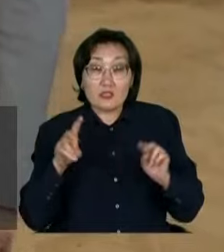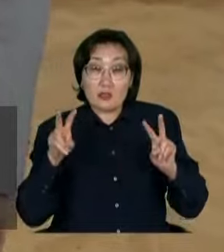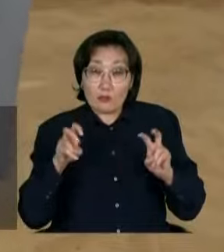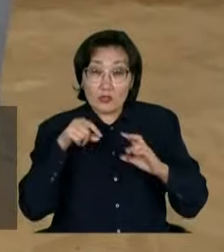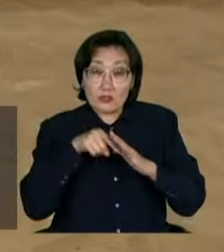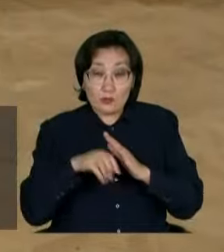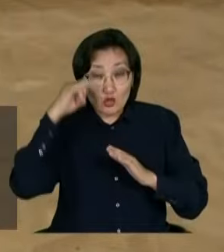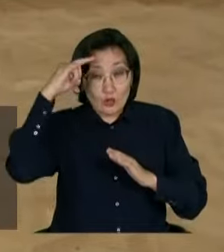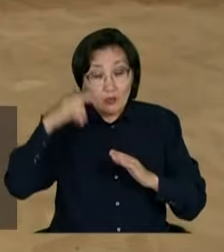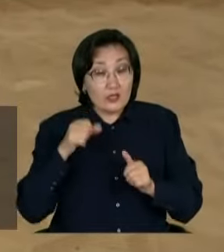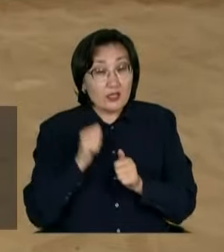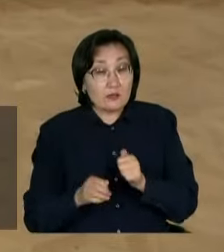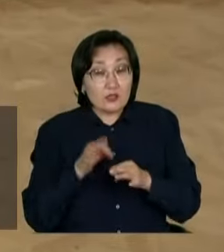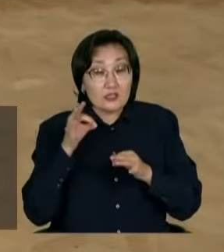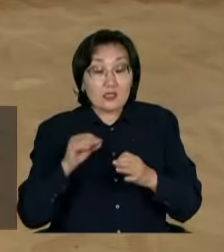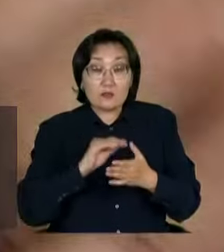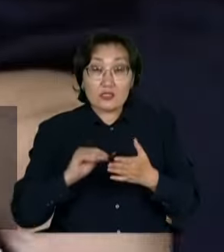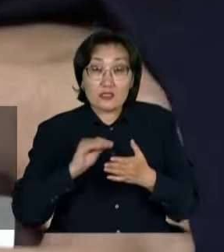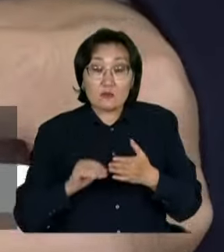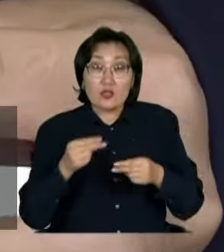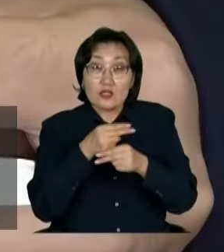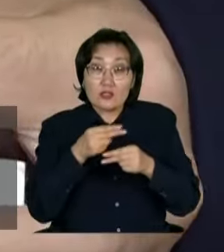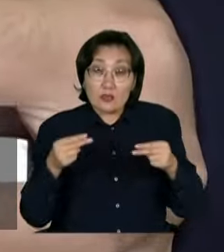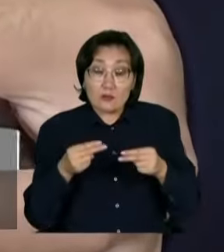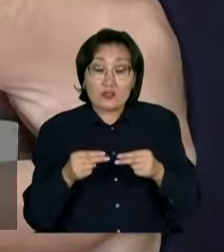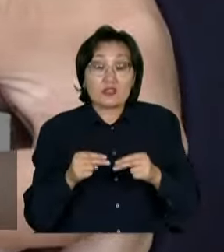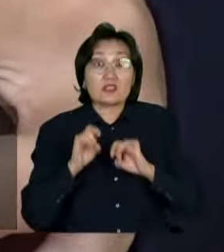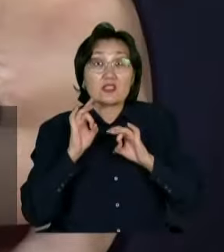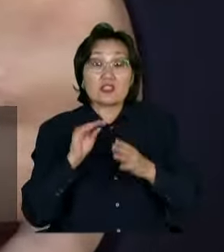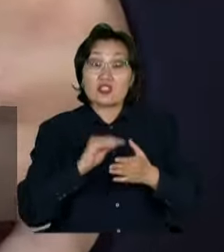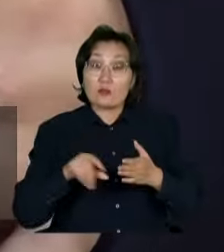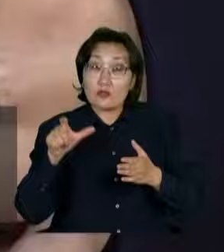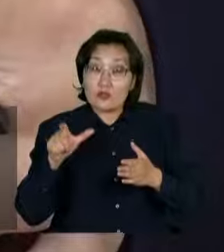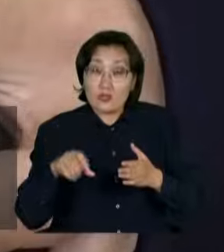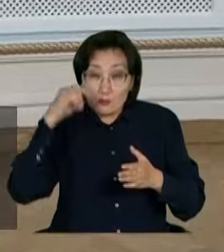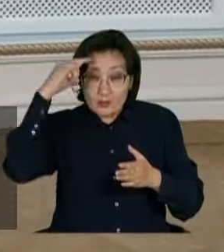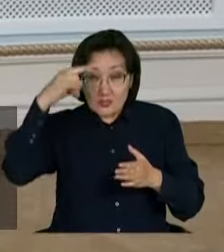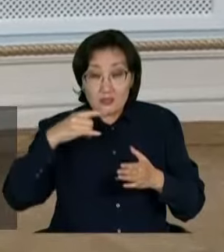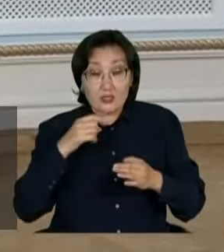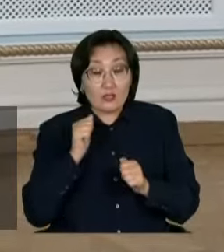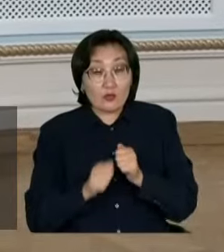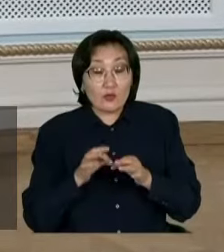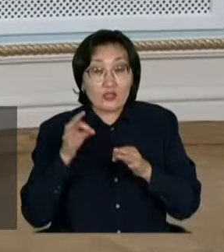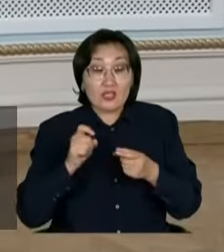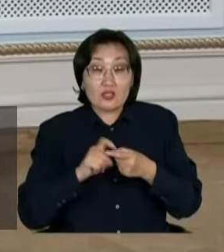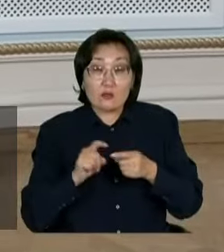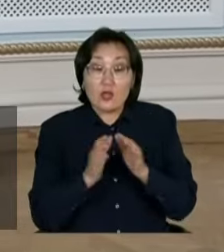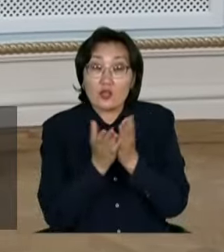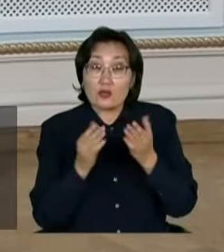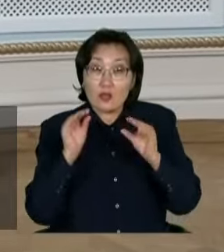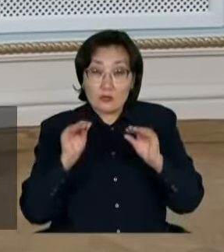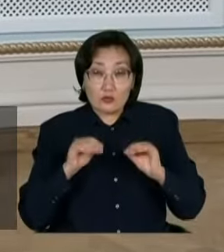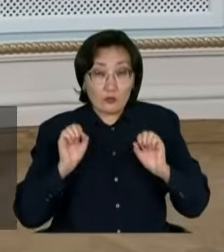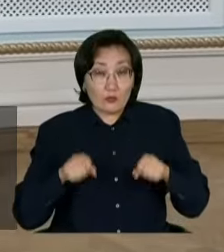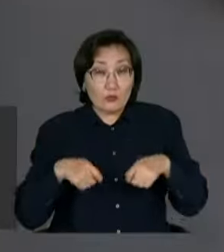аясында еліміздің түкпір-түкпірінен жазған шығармалармен көзге түскен жас қаламгерлер Қазақстанның әр аймағы жайлы кітап жазуға мүмкіндік